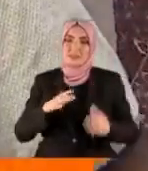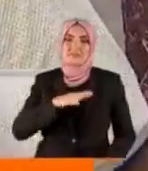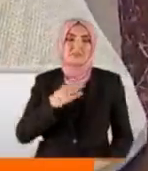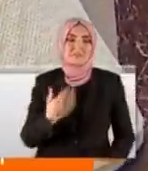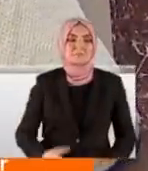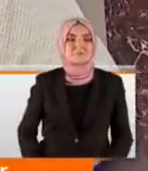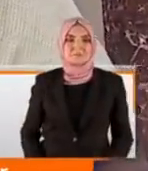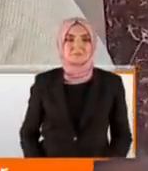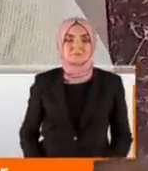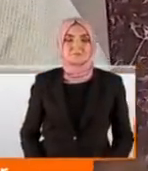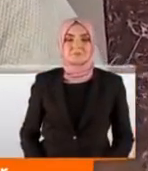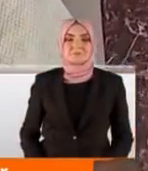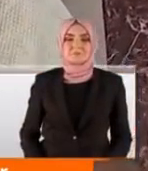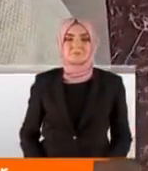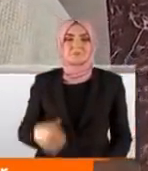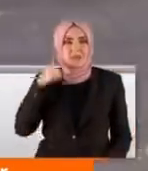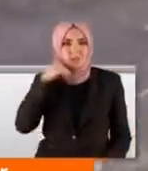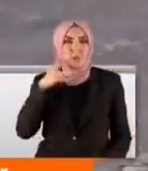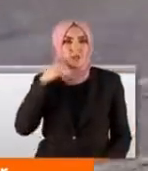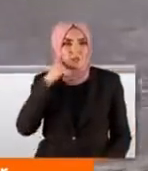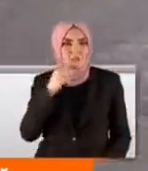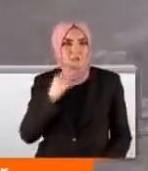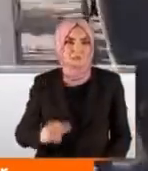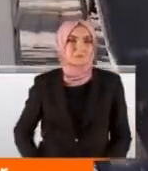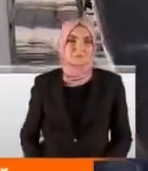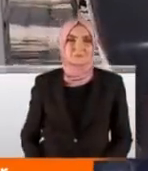Alo. Alo.